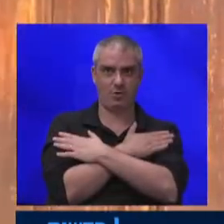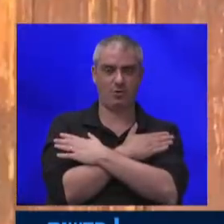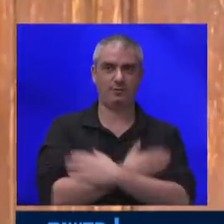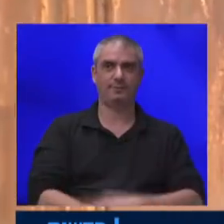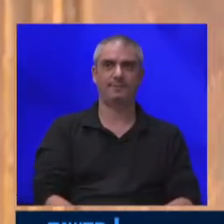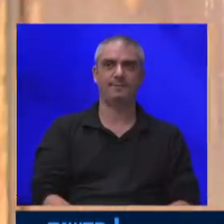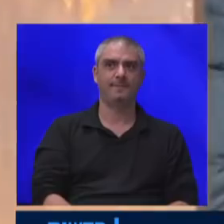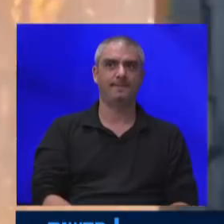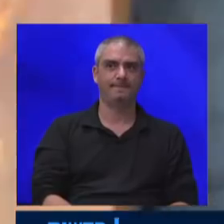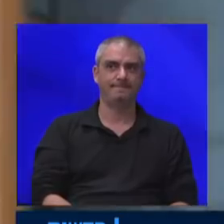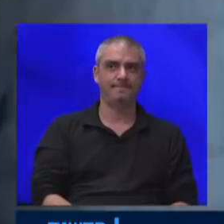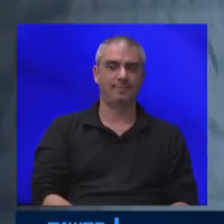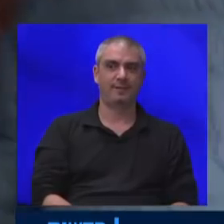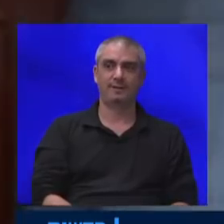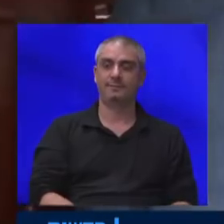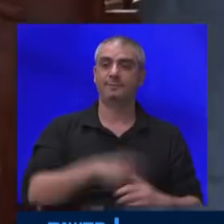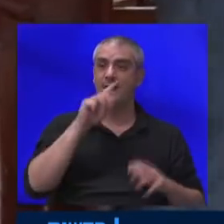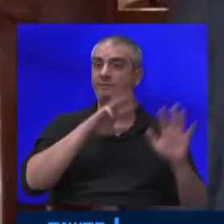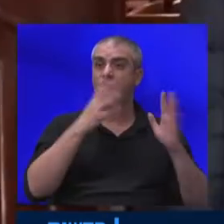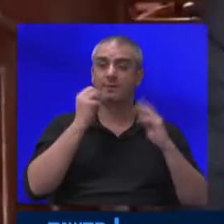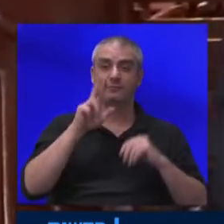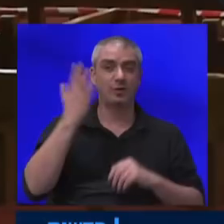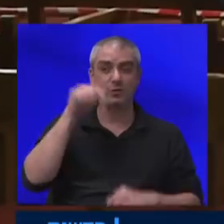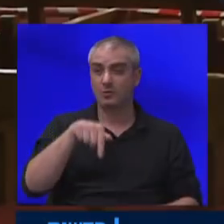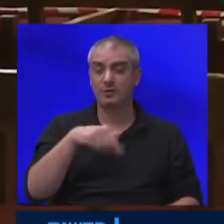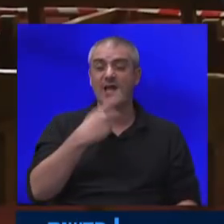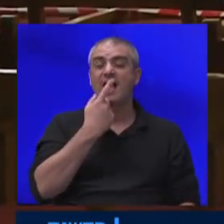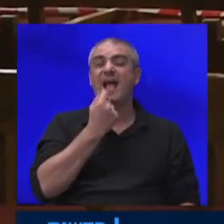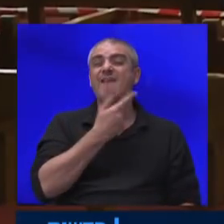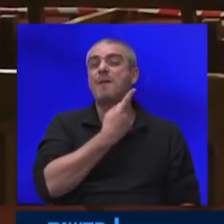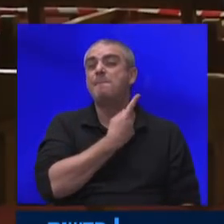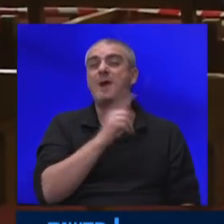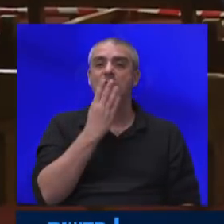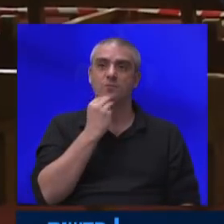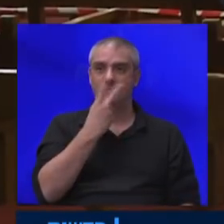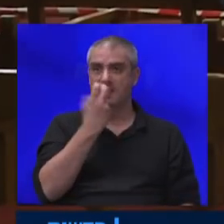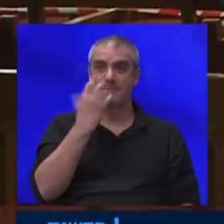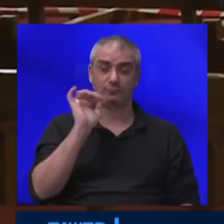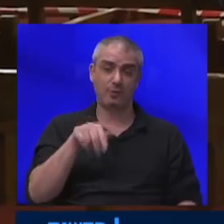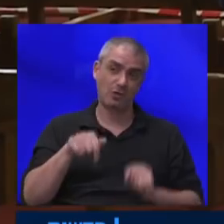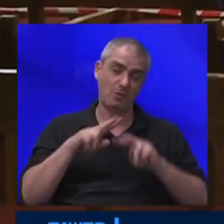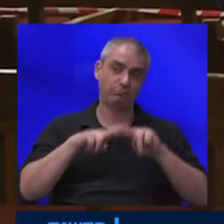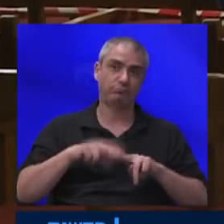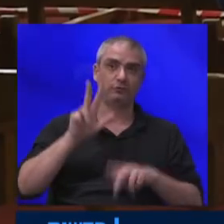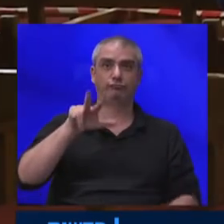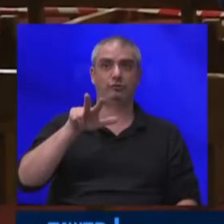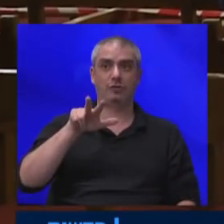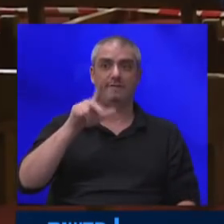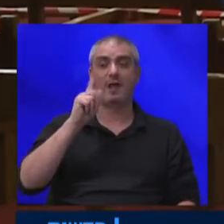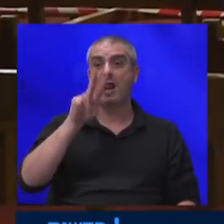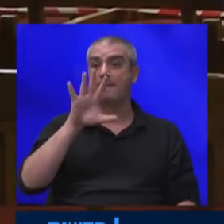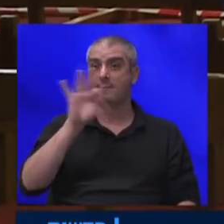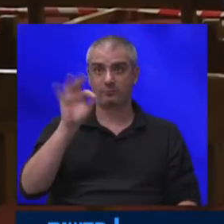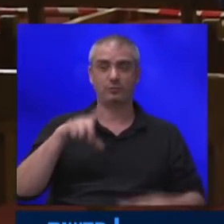בשנת 1948 היו במרוקו 250,000 יהודים. היום יש כאן 3,000. 2,500 מתוכם נמצאים